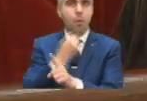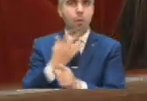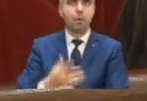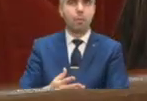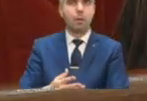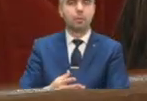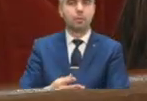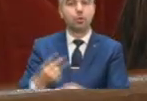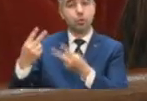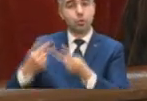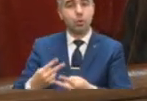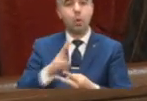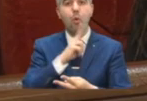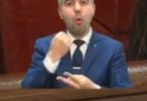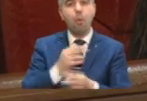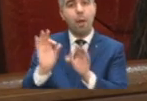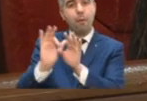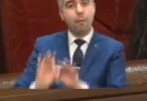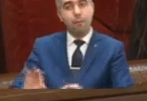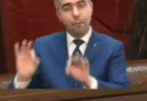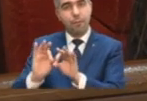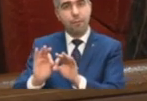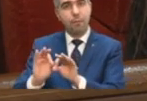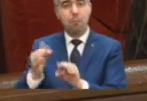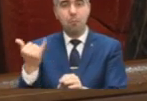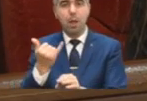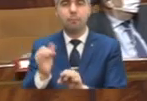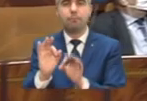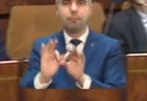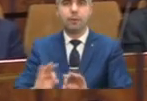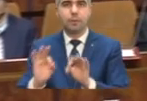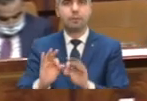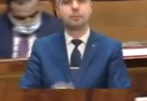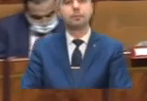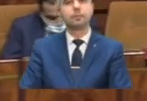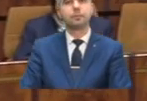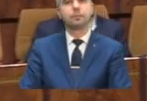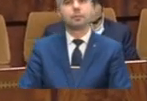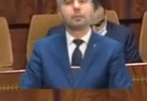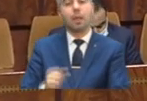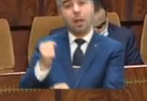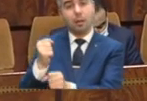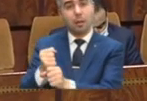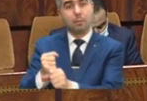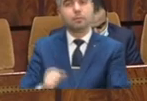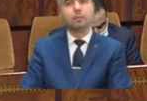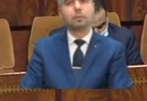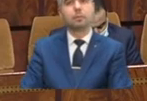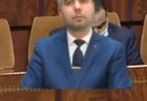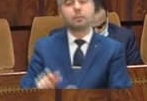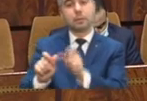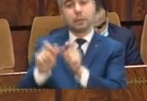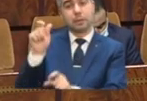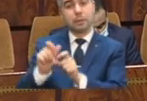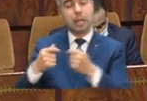الحكومة معناه أن الشغل بالنسبة لها ماشي مهم. الشغل سيدة الرئيسة، السادة